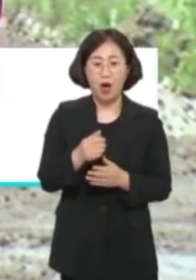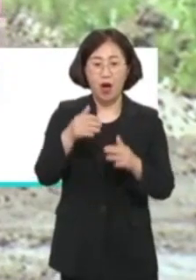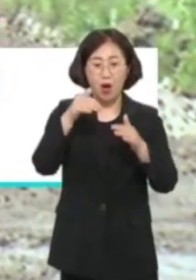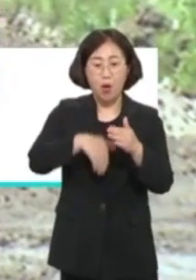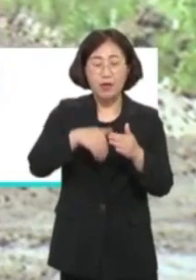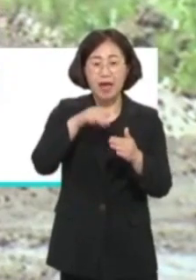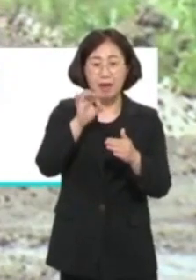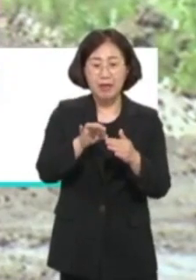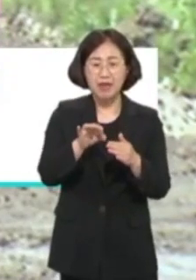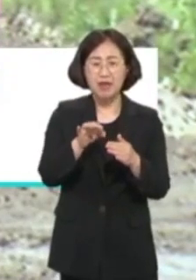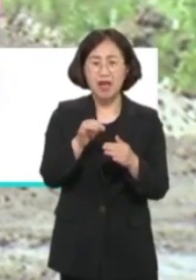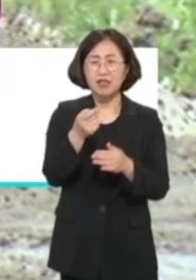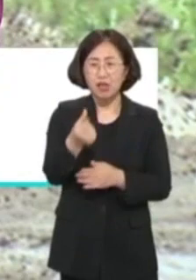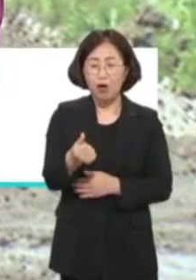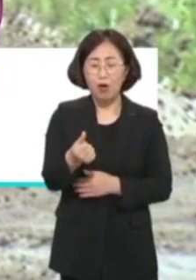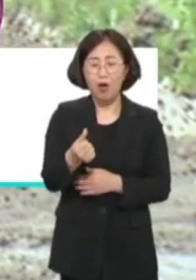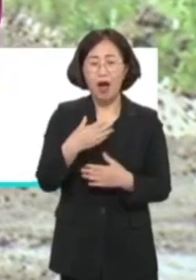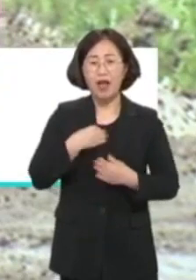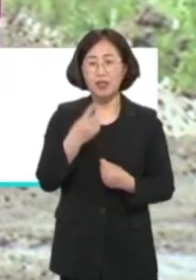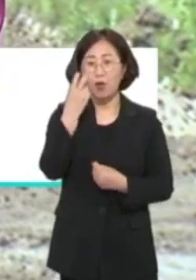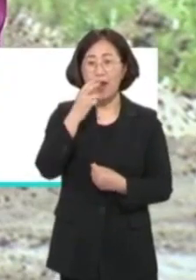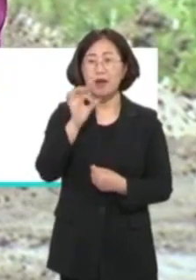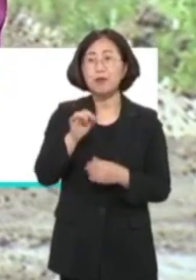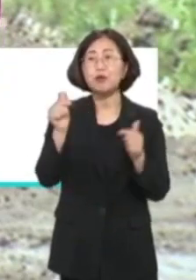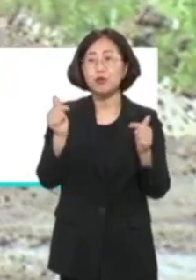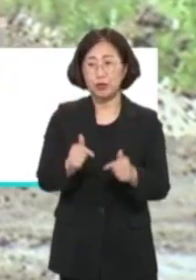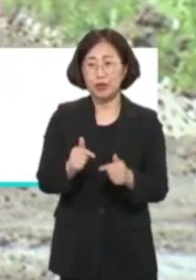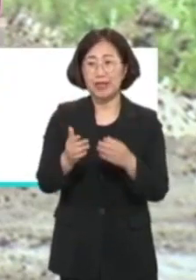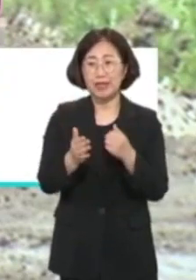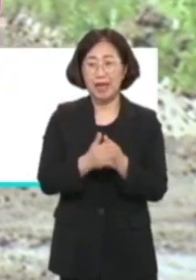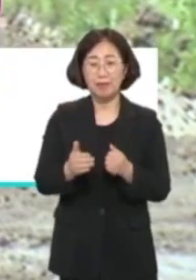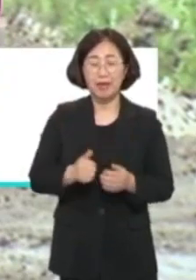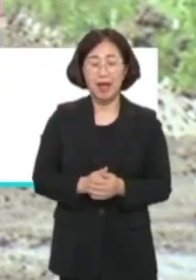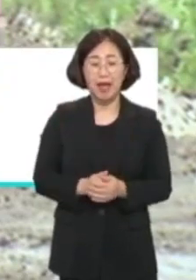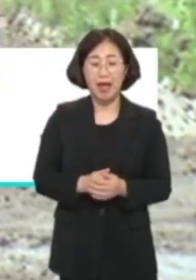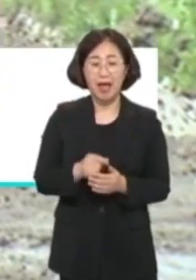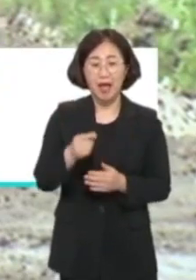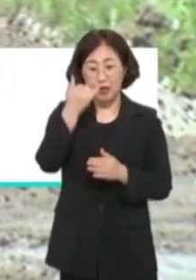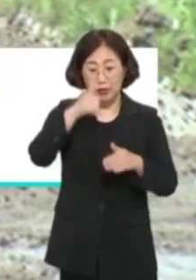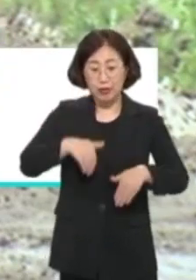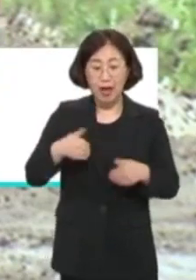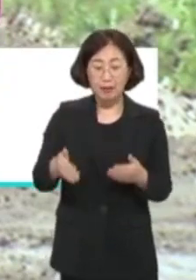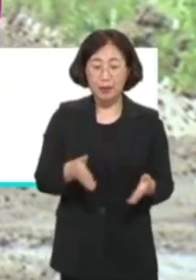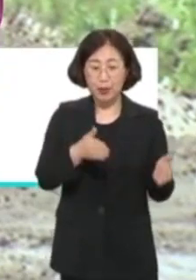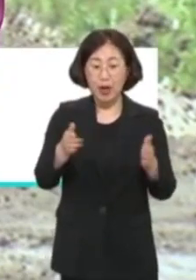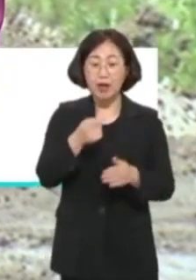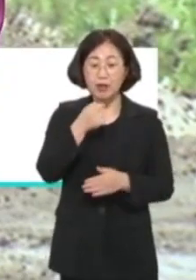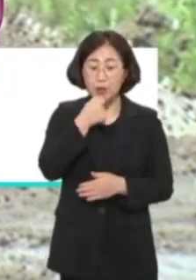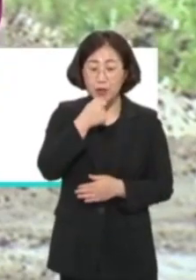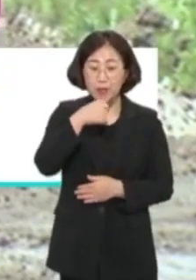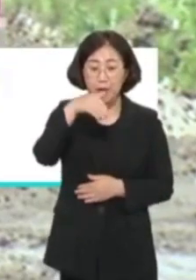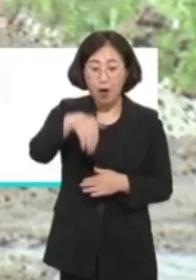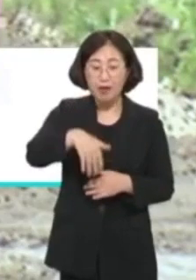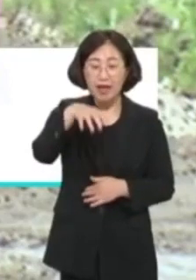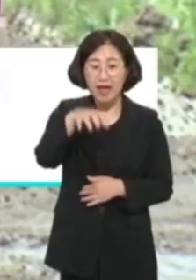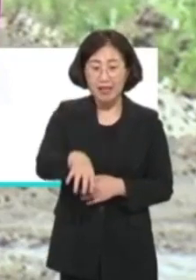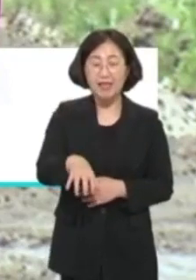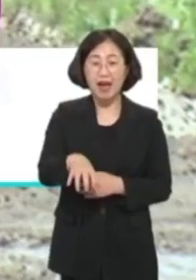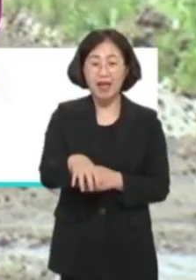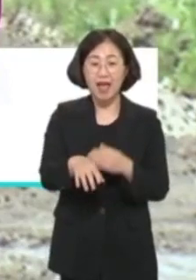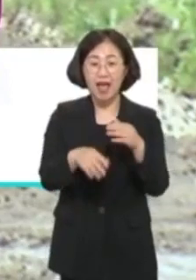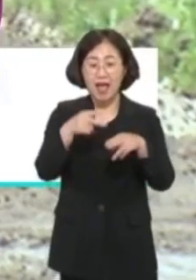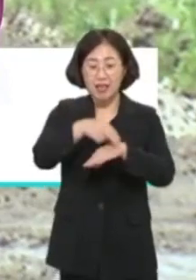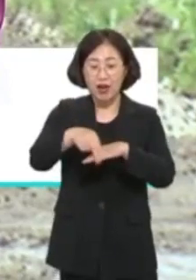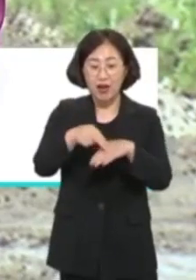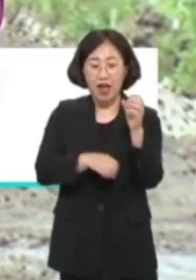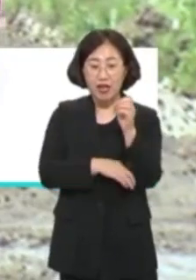안전관리비도 줄이다 보니 안타까운 사고가 잇따르고 있는데요. 충남도가 이를 감안해 소규모 현장에 맞는 설계 기준을 만들어